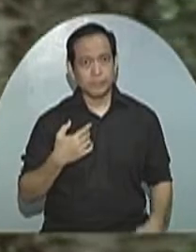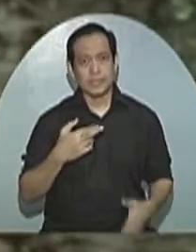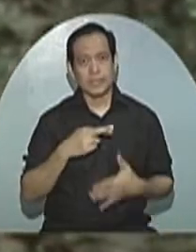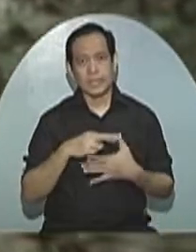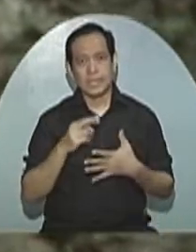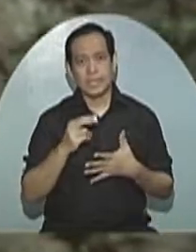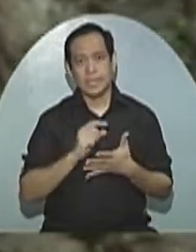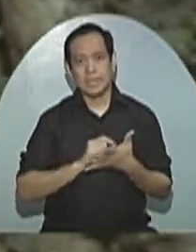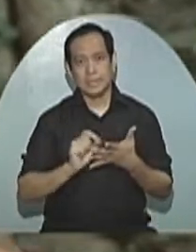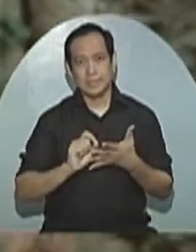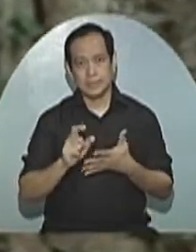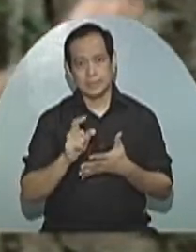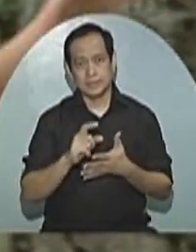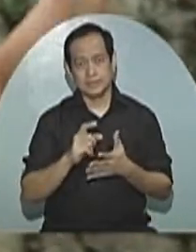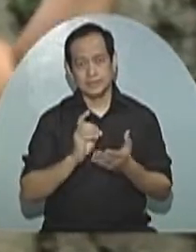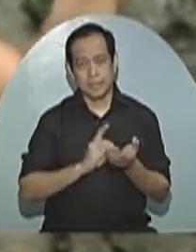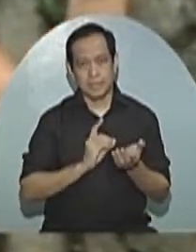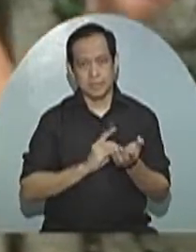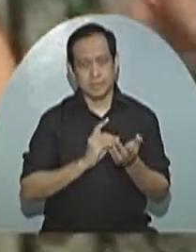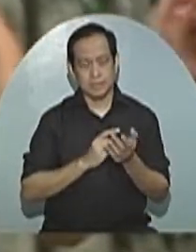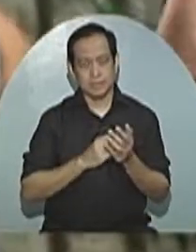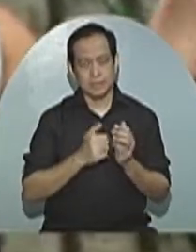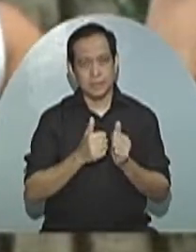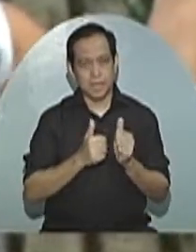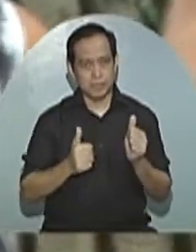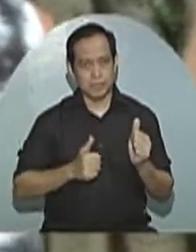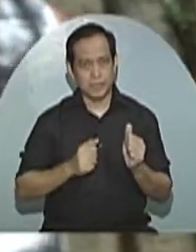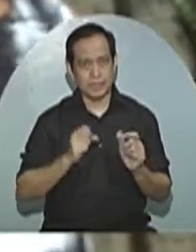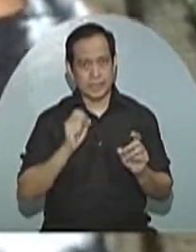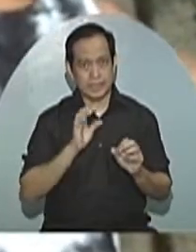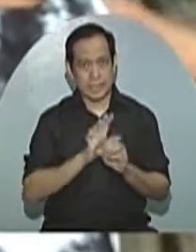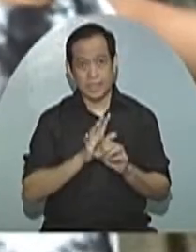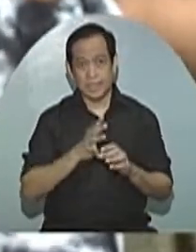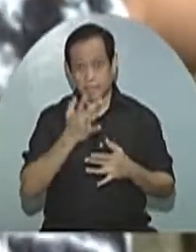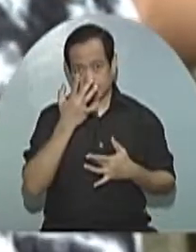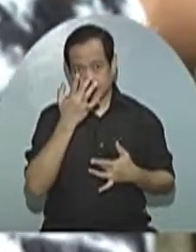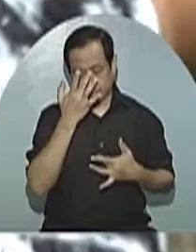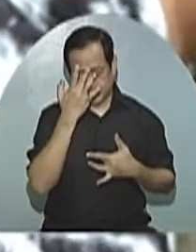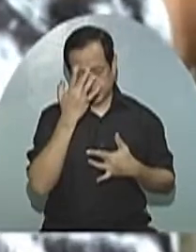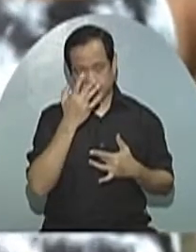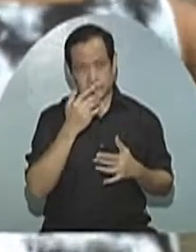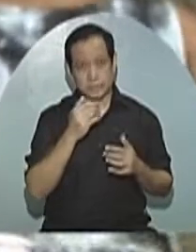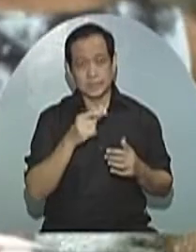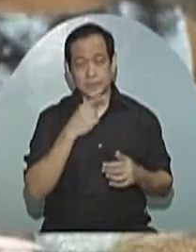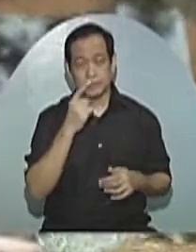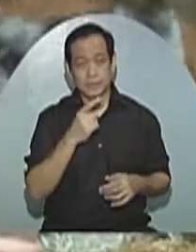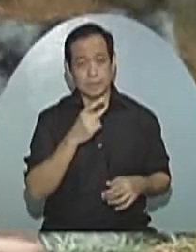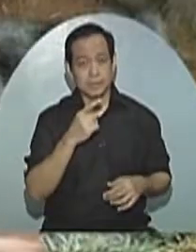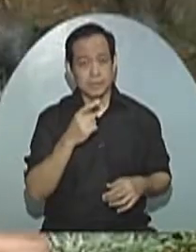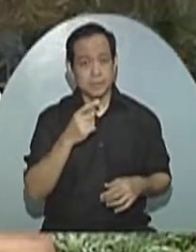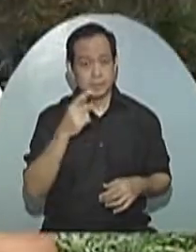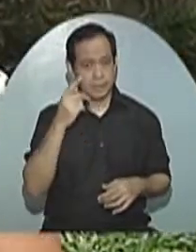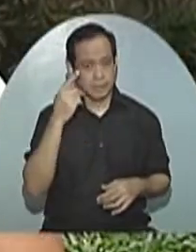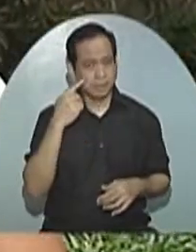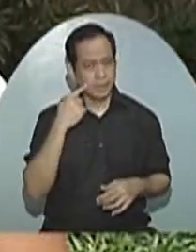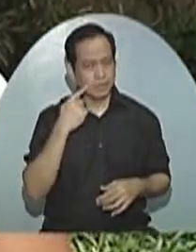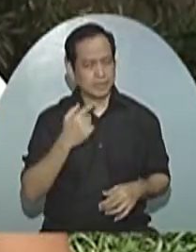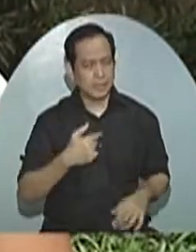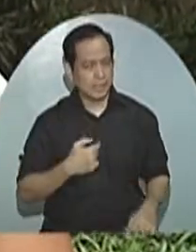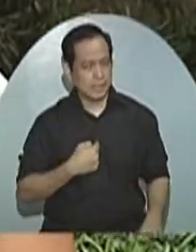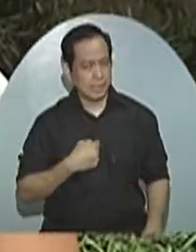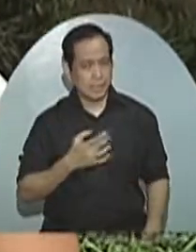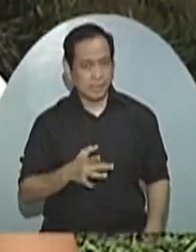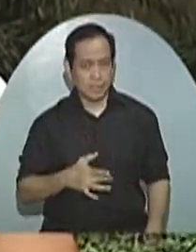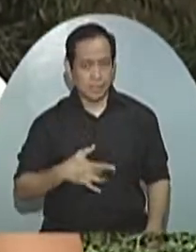para maiwasan ang pag-atake ng sakit ni Precious. At ayon kay Precious, nararamdaman ko